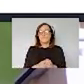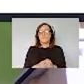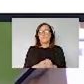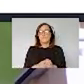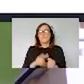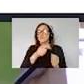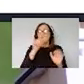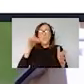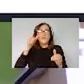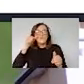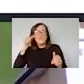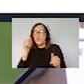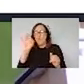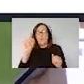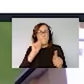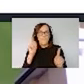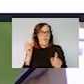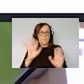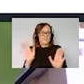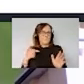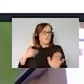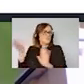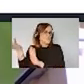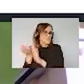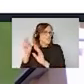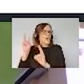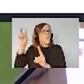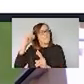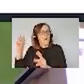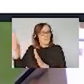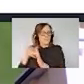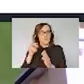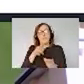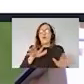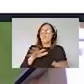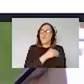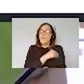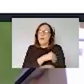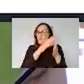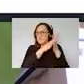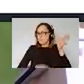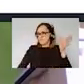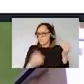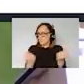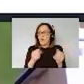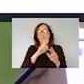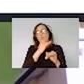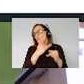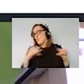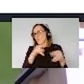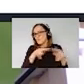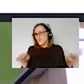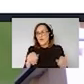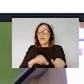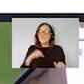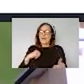jest ściąga, ja ściągnęłam to nie jest mój pomysł, po to, żeby w momencie, kiedy mamy dużo materiału, ale mamy też różne rzeczy, żeby samemu się na moment